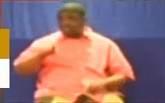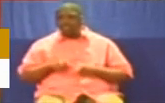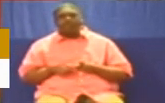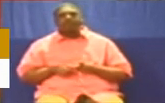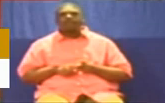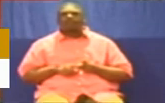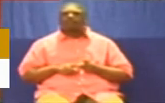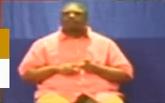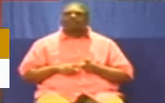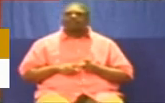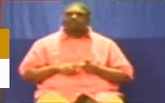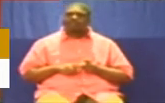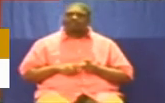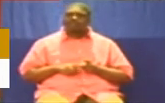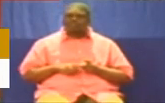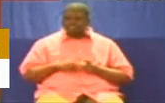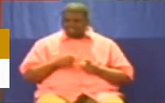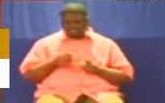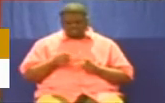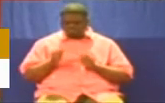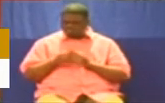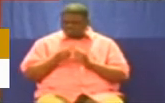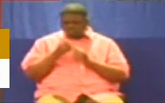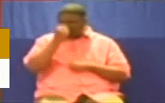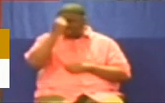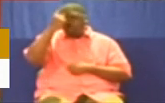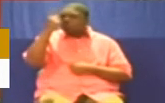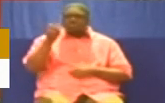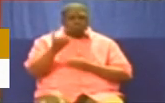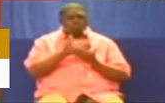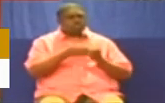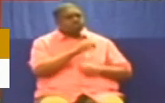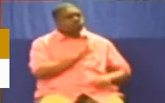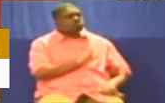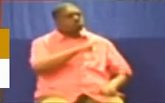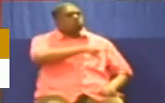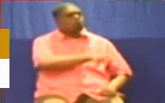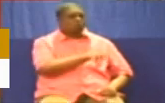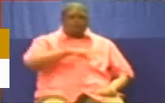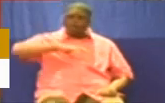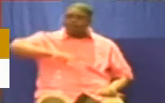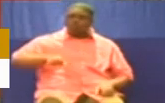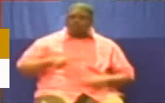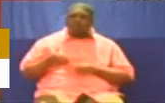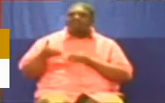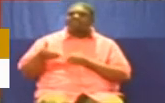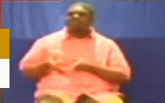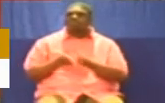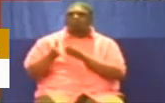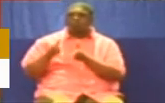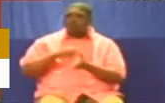na sitofahamu katika baadhi ya mikoa katika mfumo wa stakabadhi